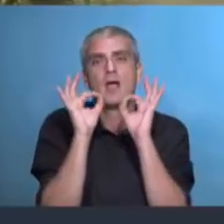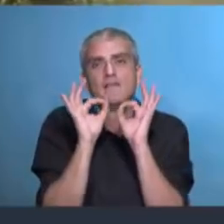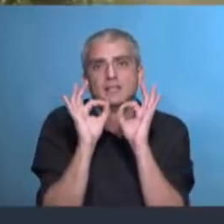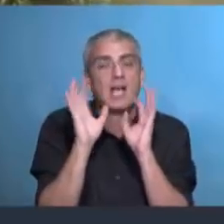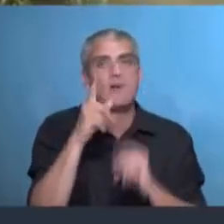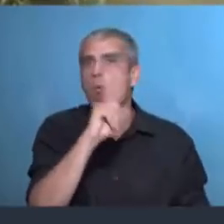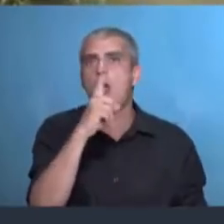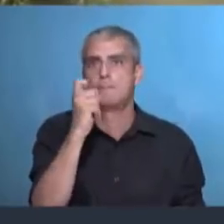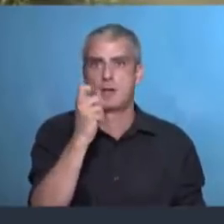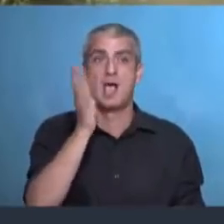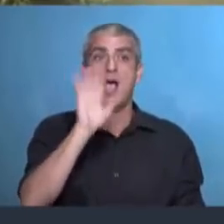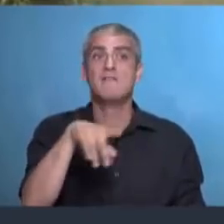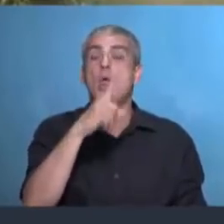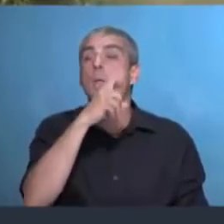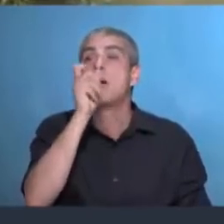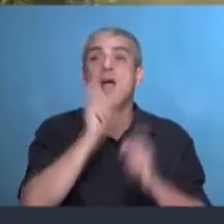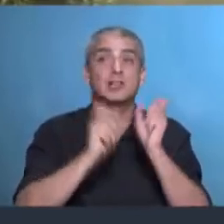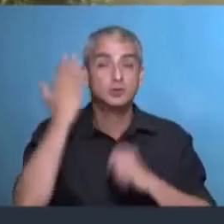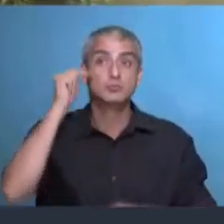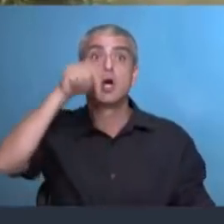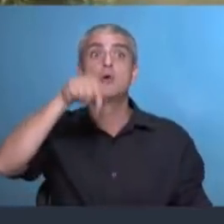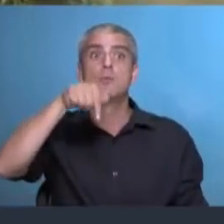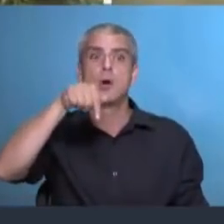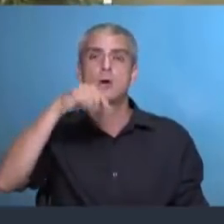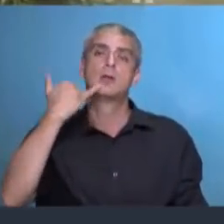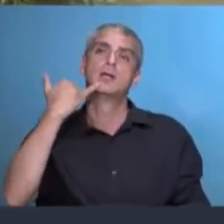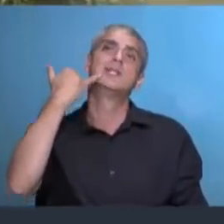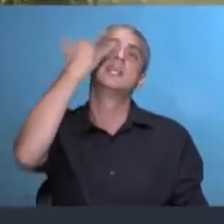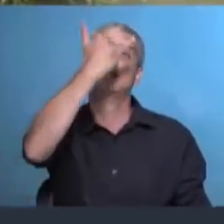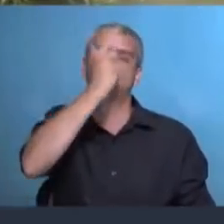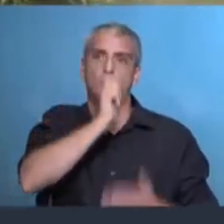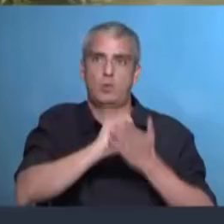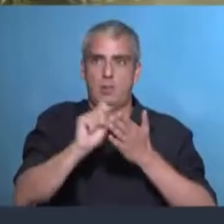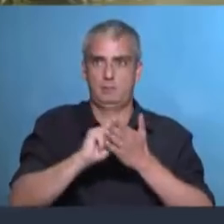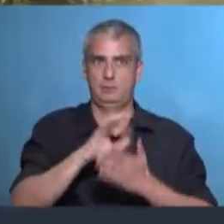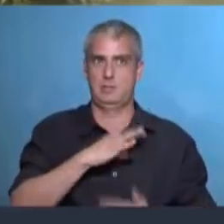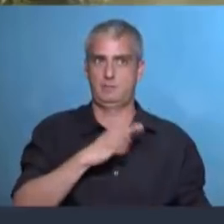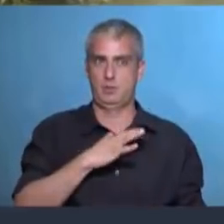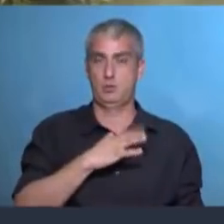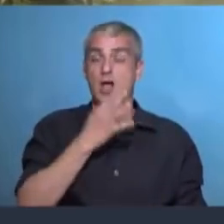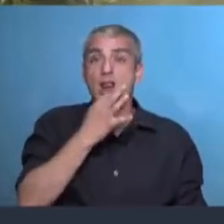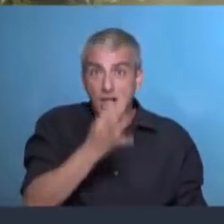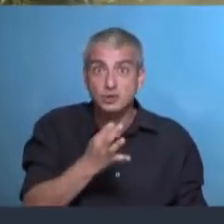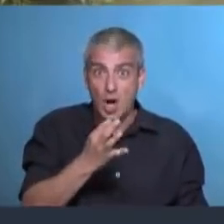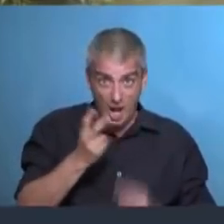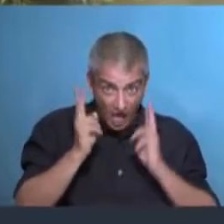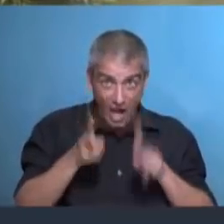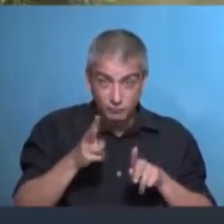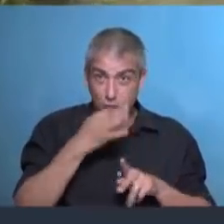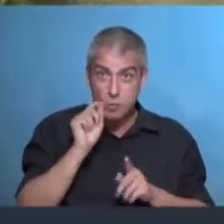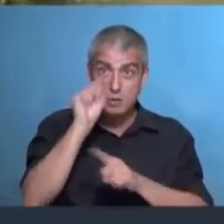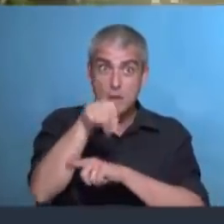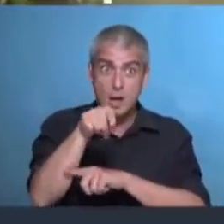איש. גם המאה האנשים שהיו פה התקשרו למשרד הבריאות לשאול אם אפשר להגיע